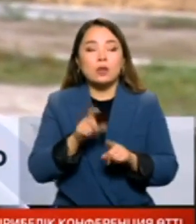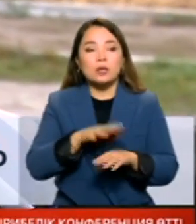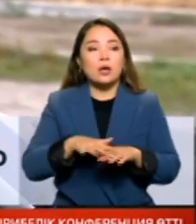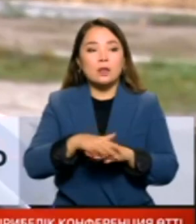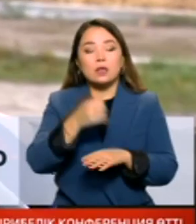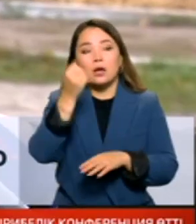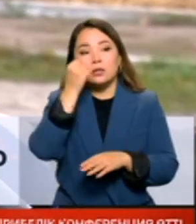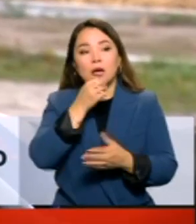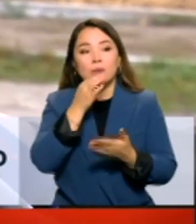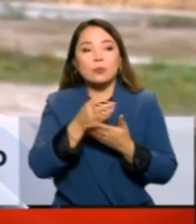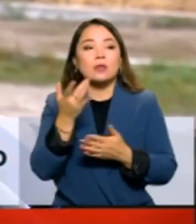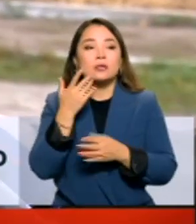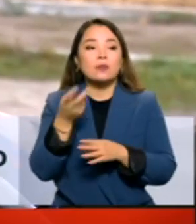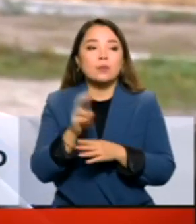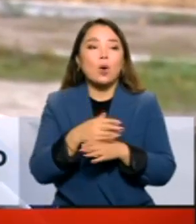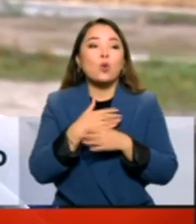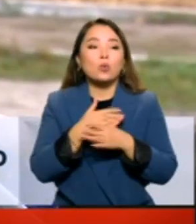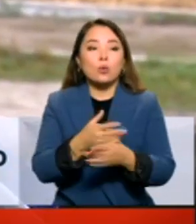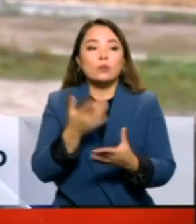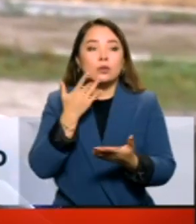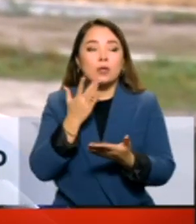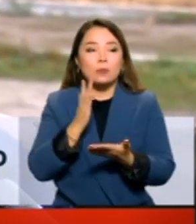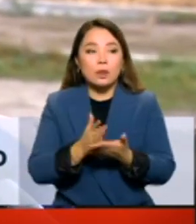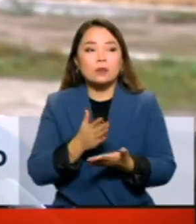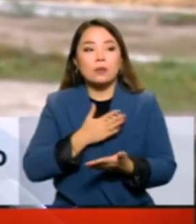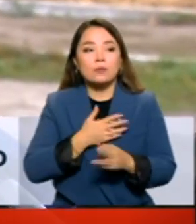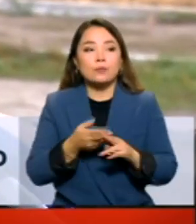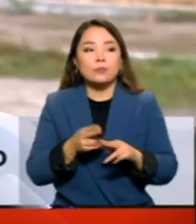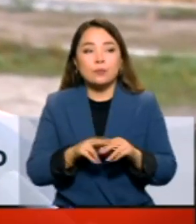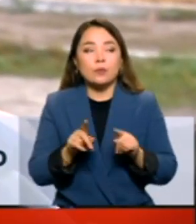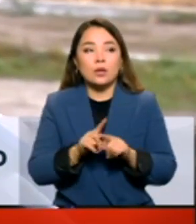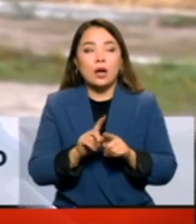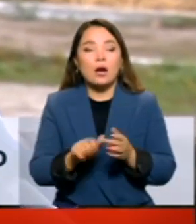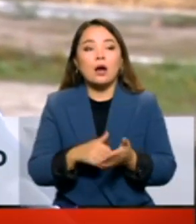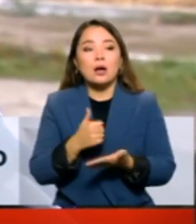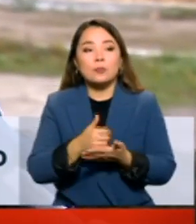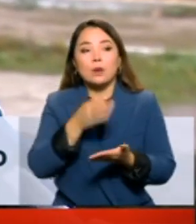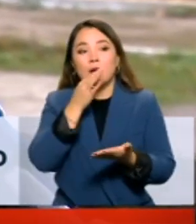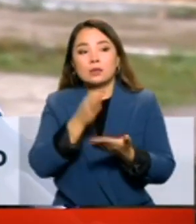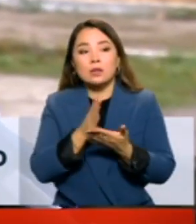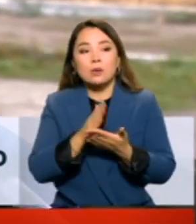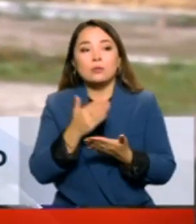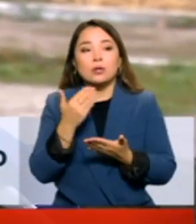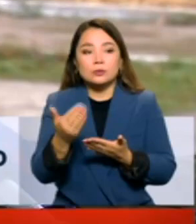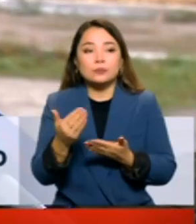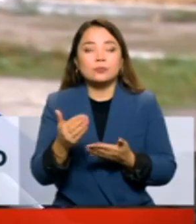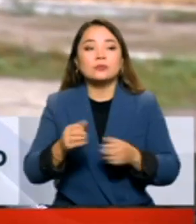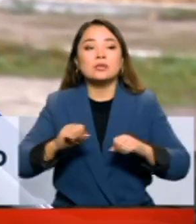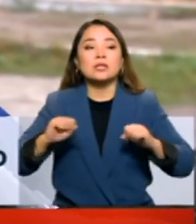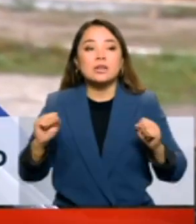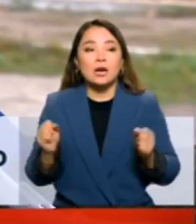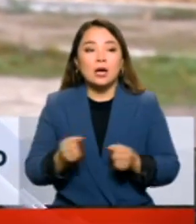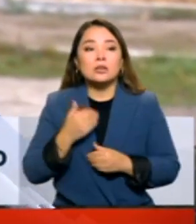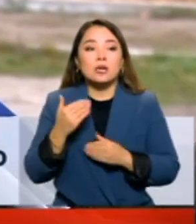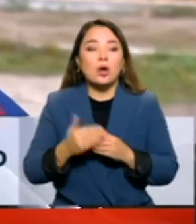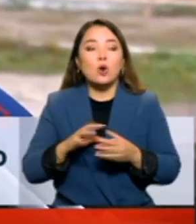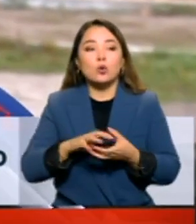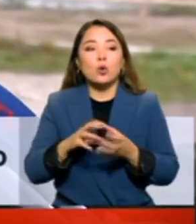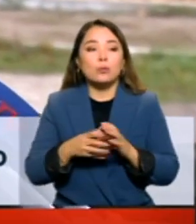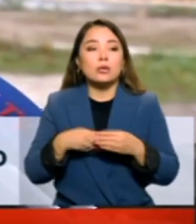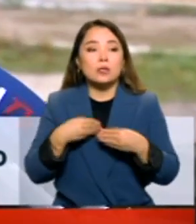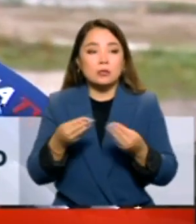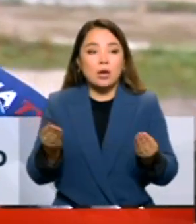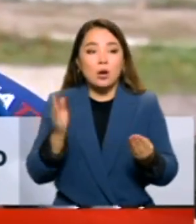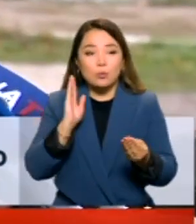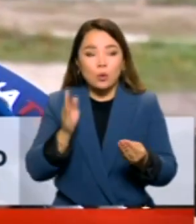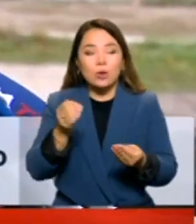рахмет. Бәрі де келіп бұлай көмектесіп береді. Міне тем более биыл акмат айтты. Анау қысқа қартай көмір де береді деді.